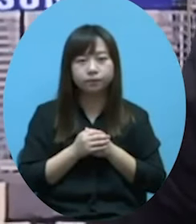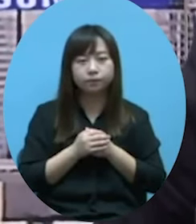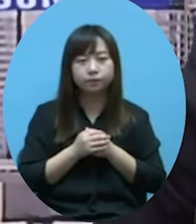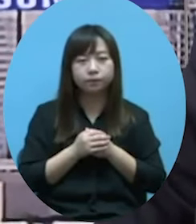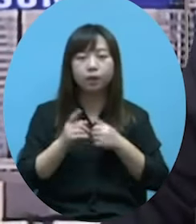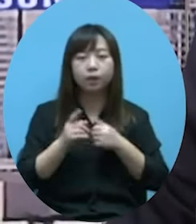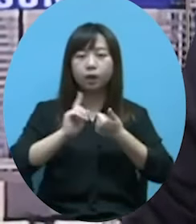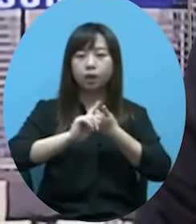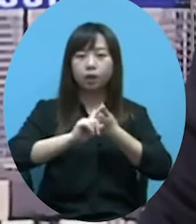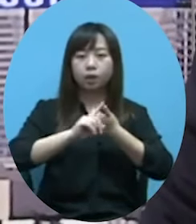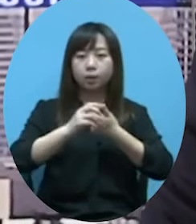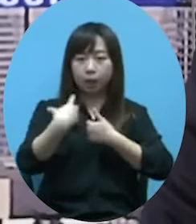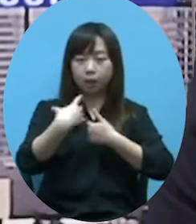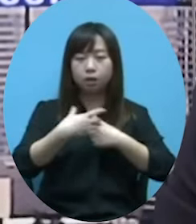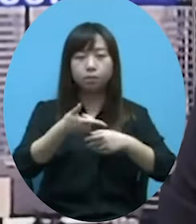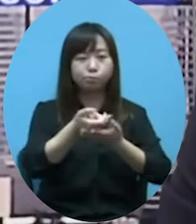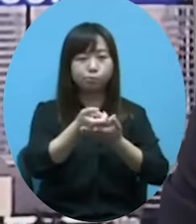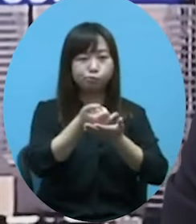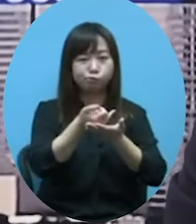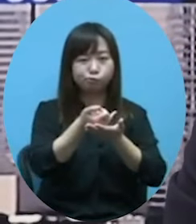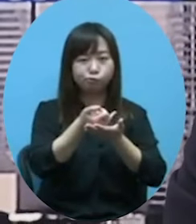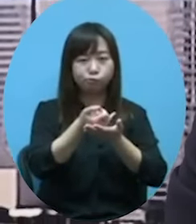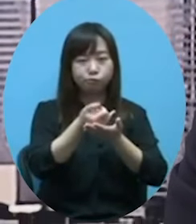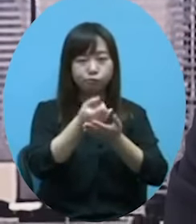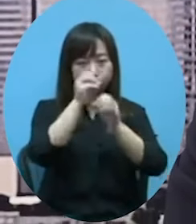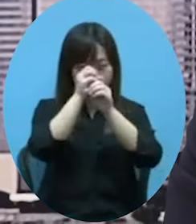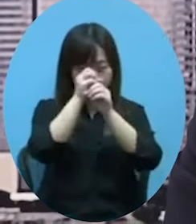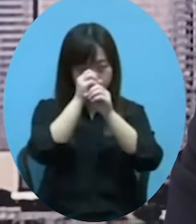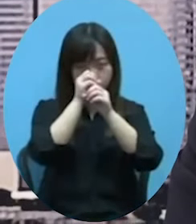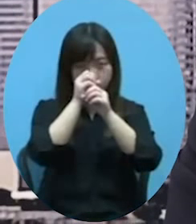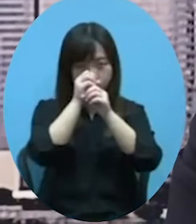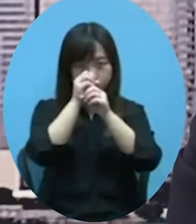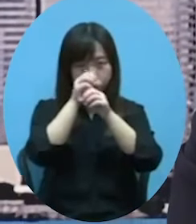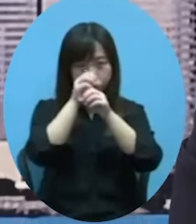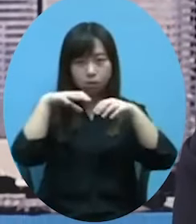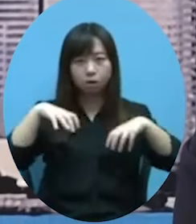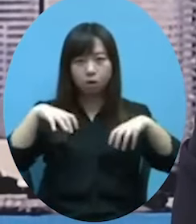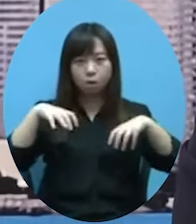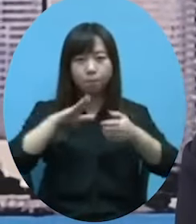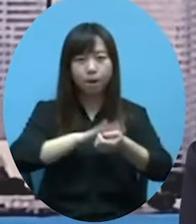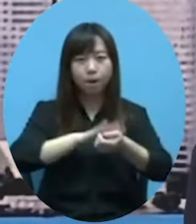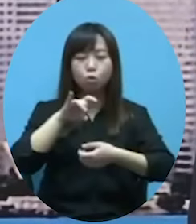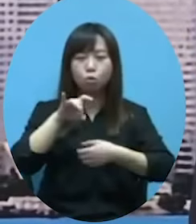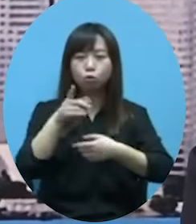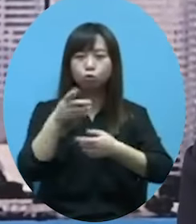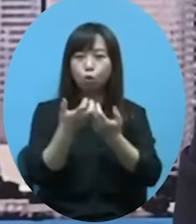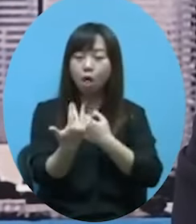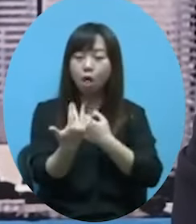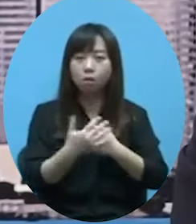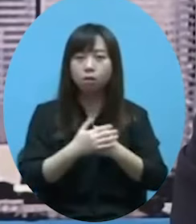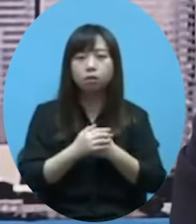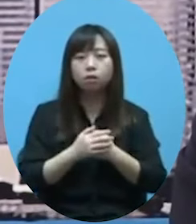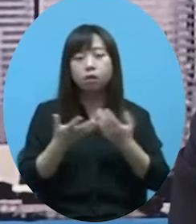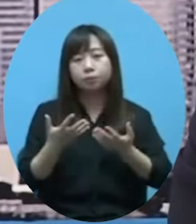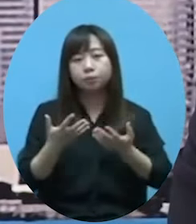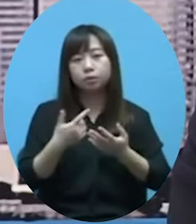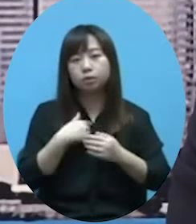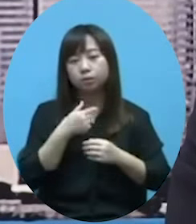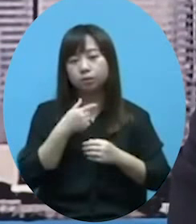第一個問題就是測試九隻病毒的量其實我們這次用